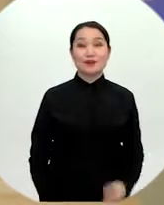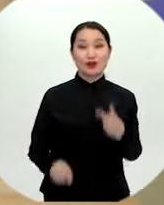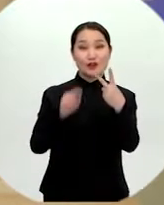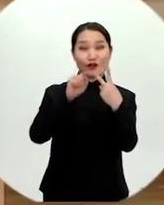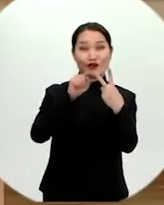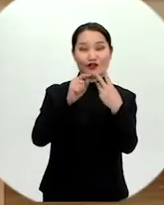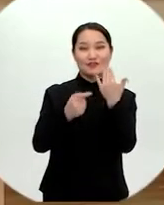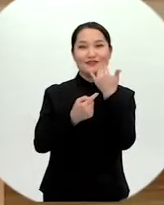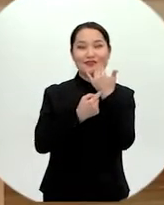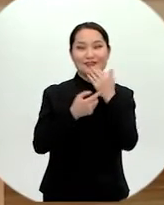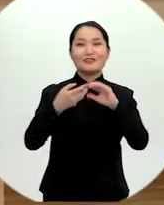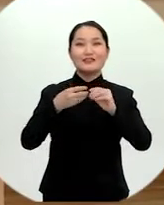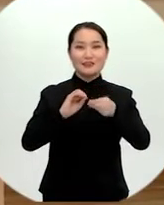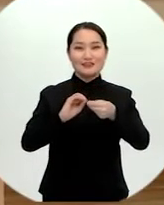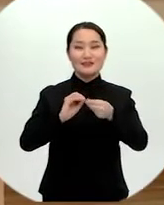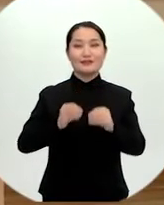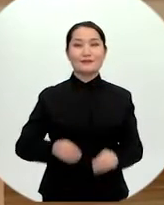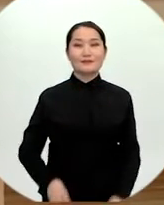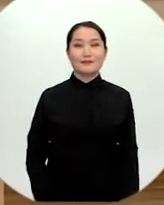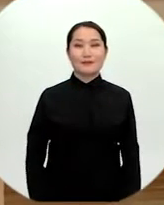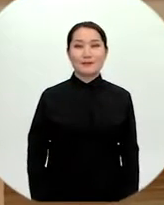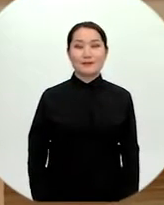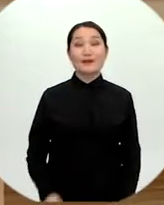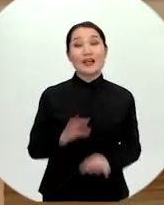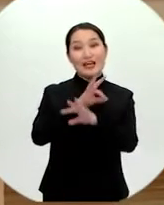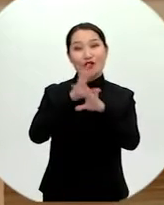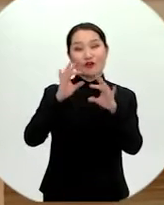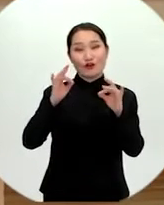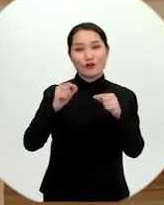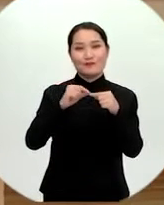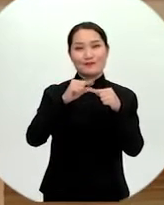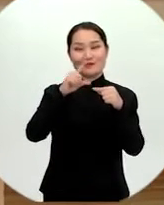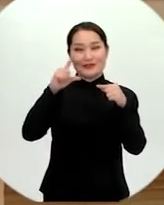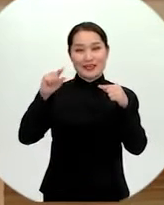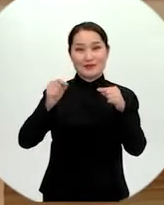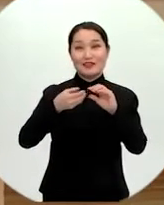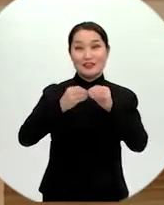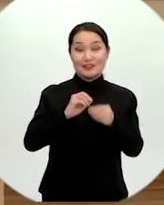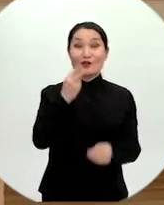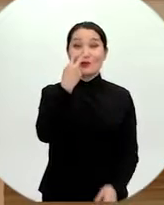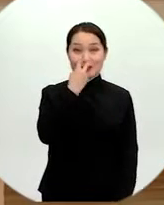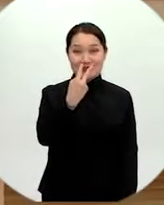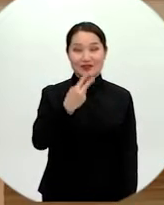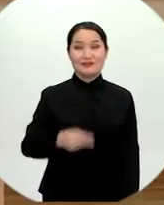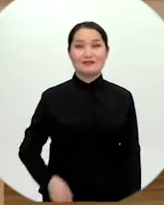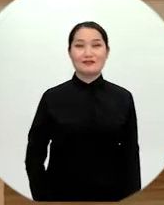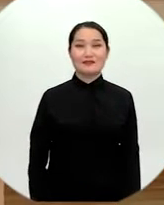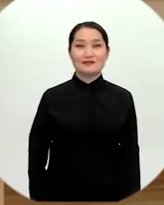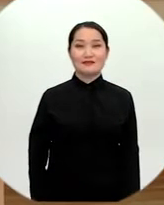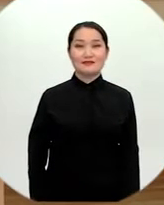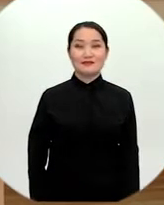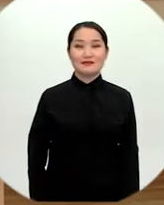бүдэр хий. За дараагийн цэцгийг хийхэд арай бас өөр төрлийн навч бүдэрээ туршиж үзье. За